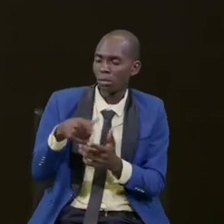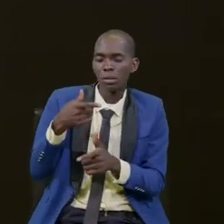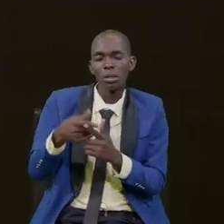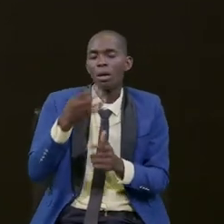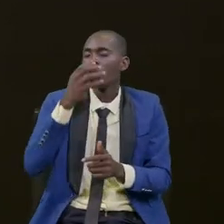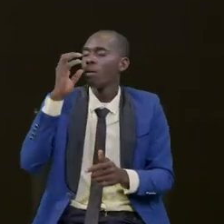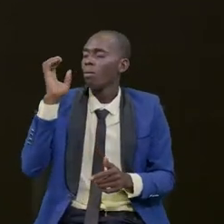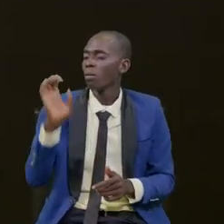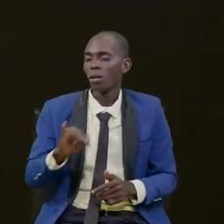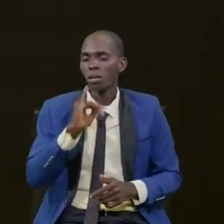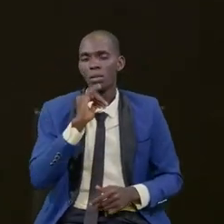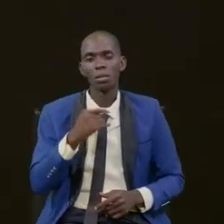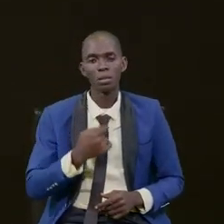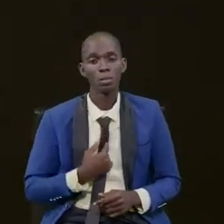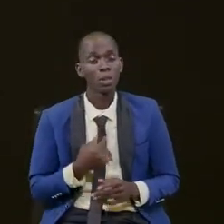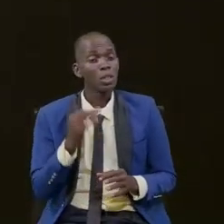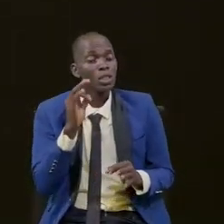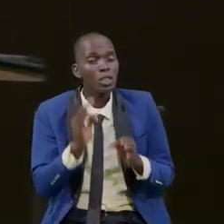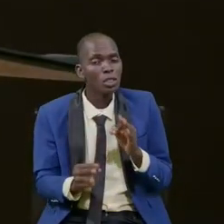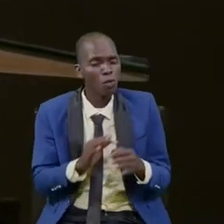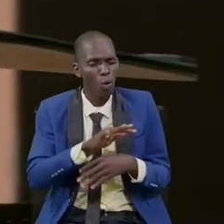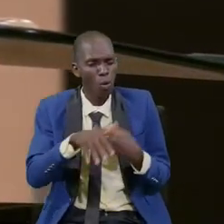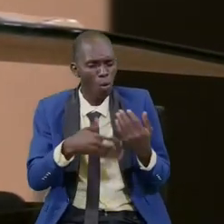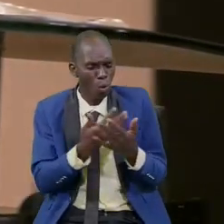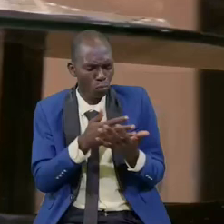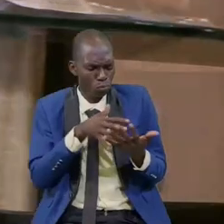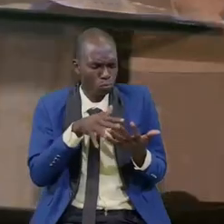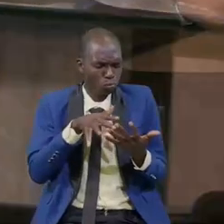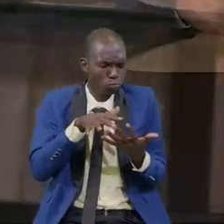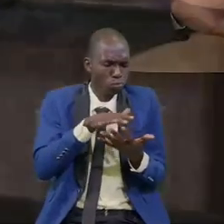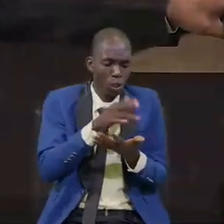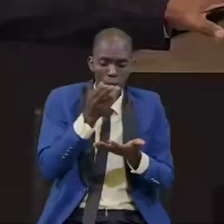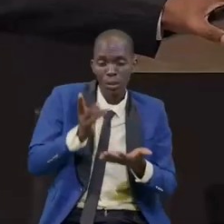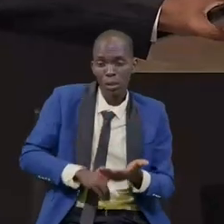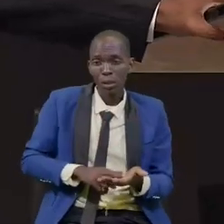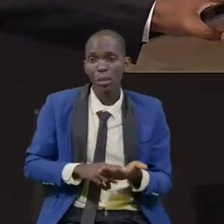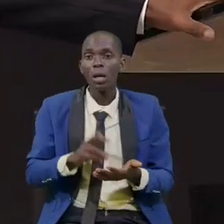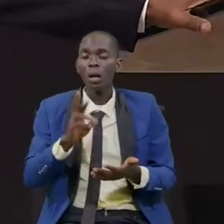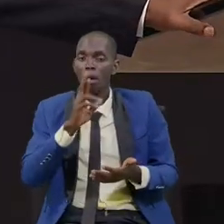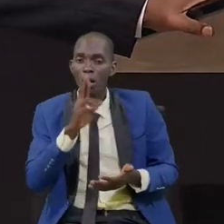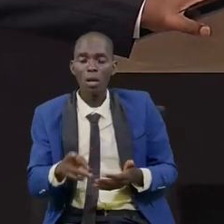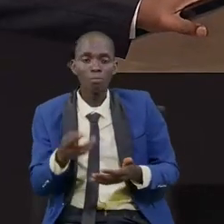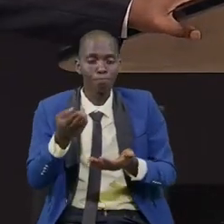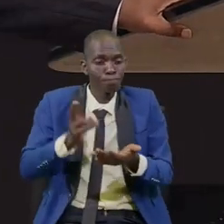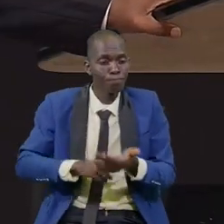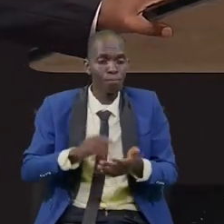moi. Si toutes ces choses sont écrites